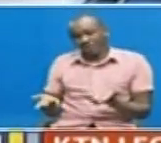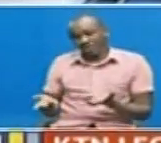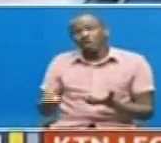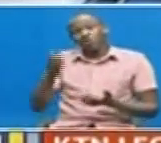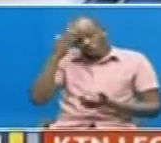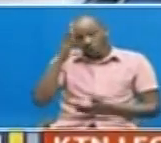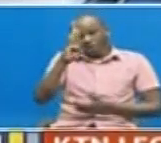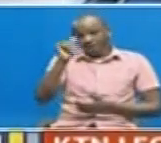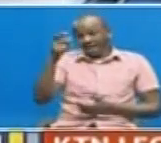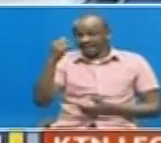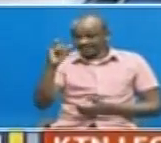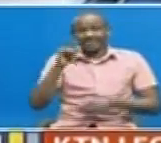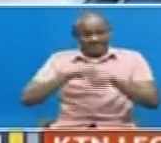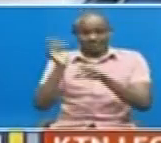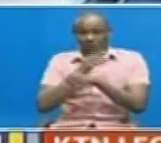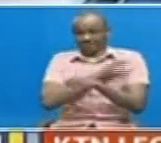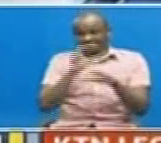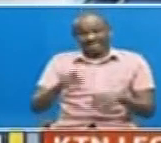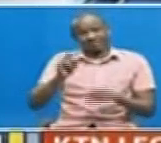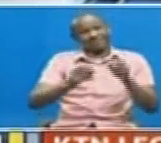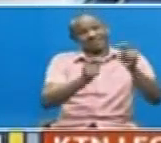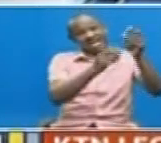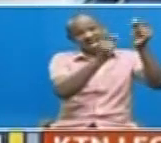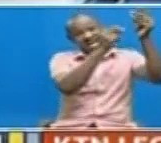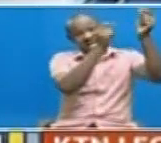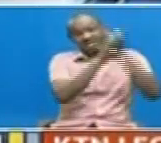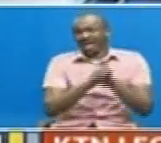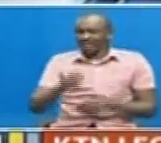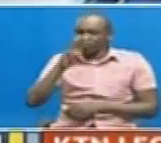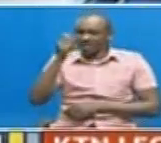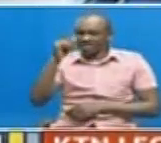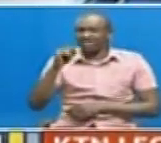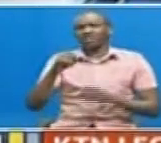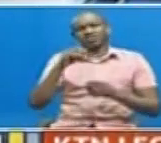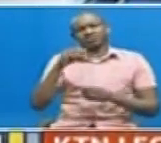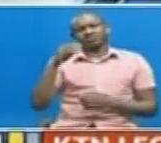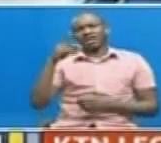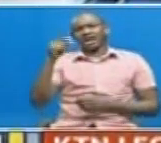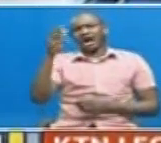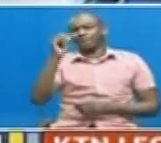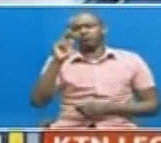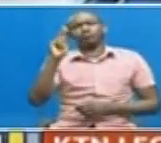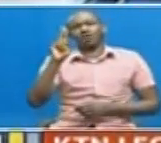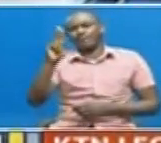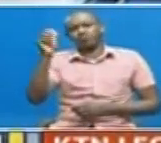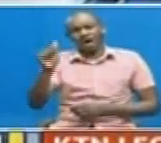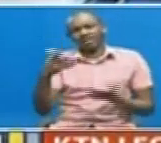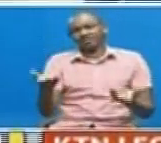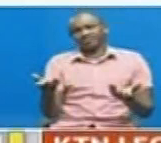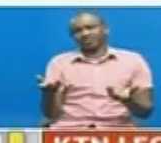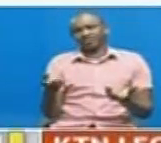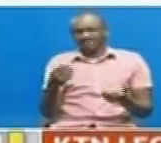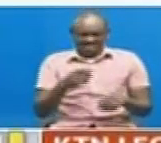iliingia katika safu ya usanii na ndio huyo ameenda. Huyo ashapanda. Willy Paul huyo Kambua hao. Ndio. Eh? Mimi kiangalia